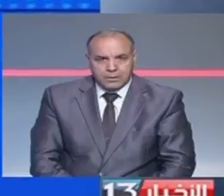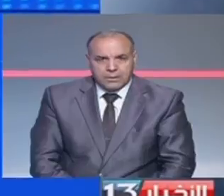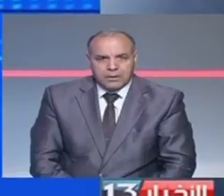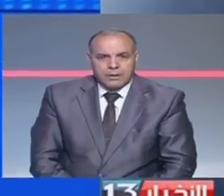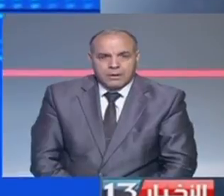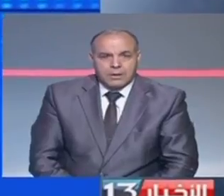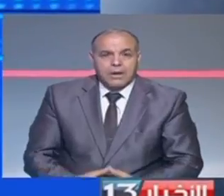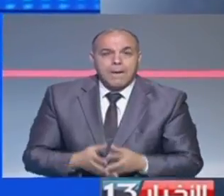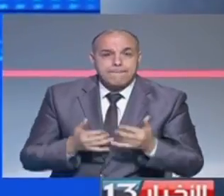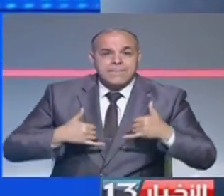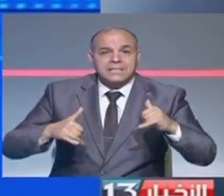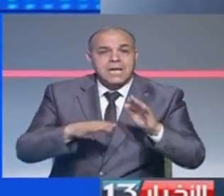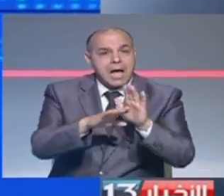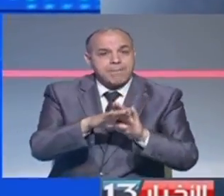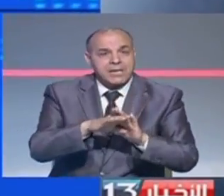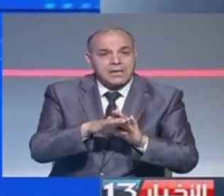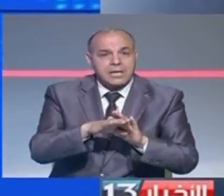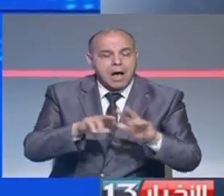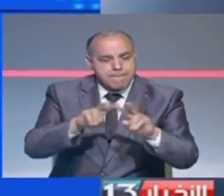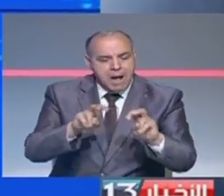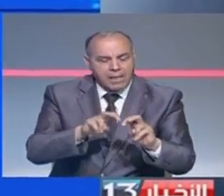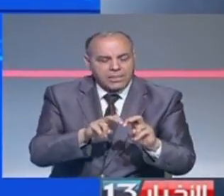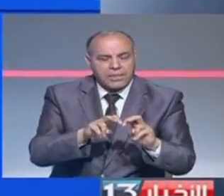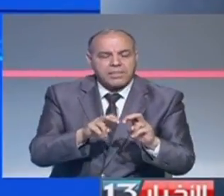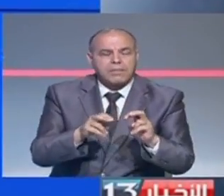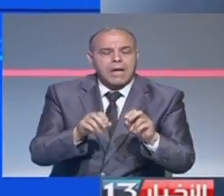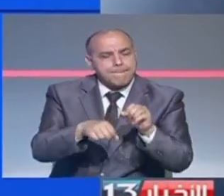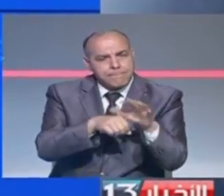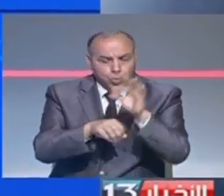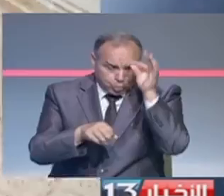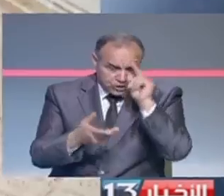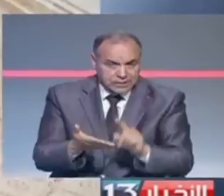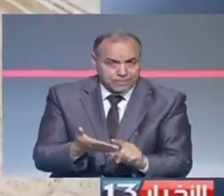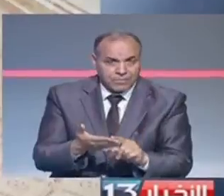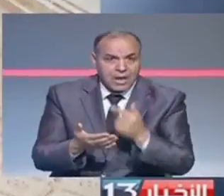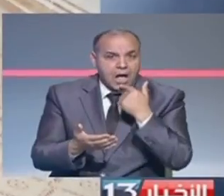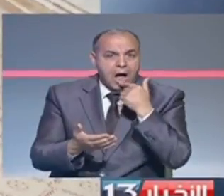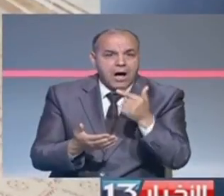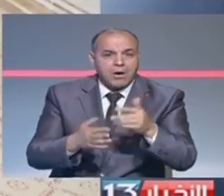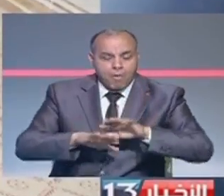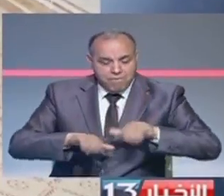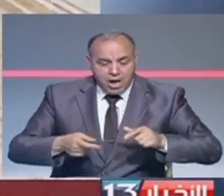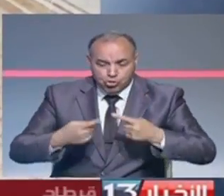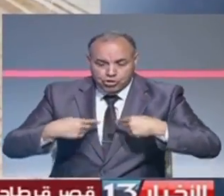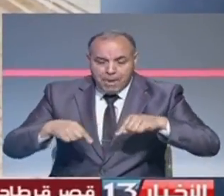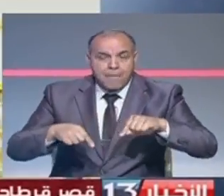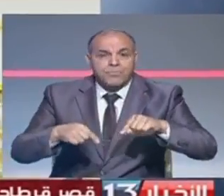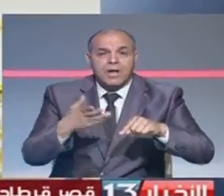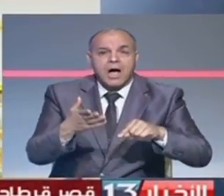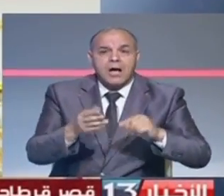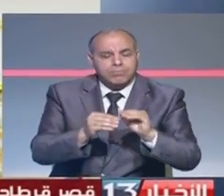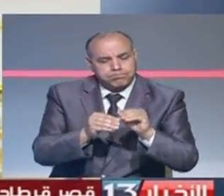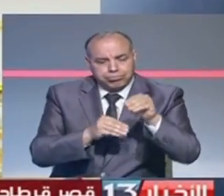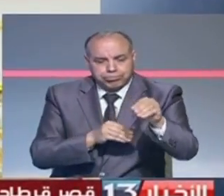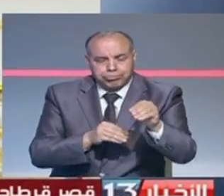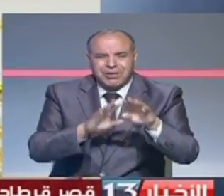وكان مجلس الامن القومي تدارس الوضع الوبائي في تونس وقرر في ختام اجتماعه التمديد